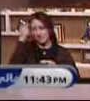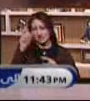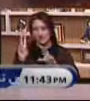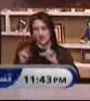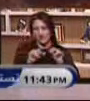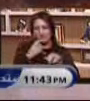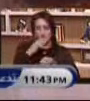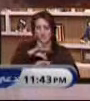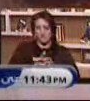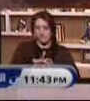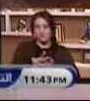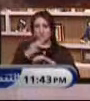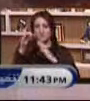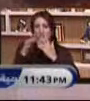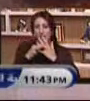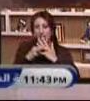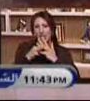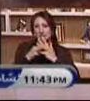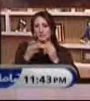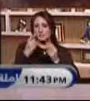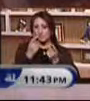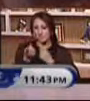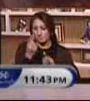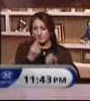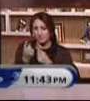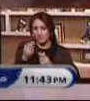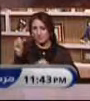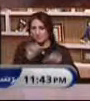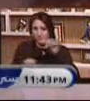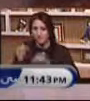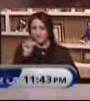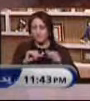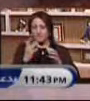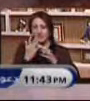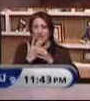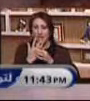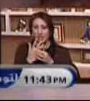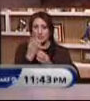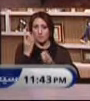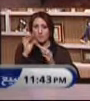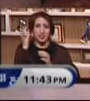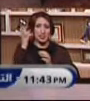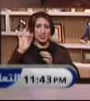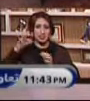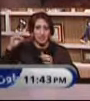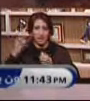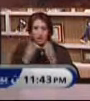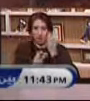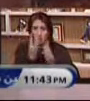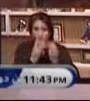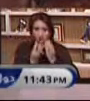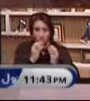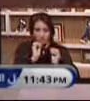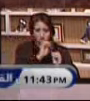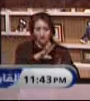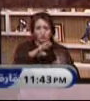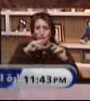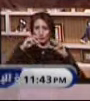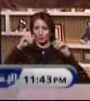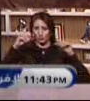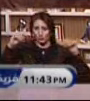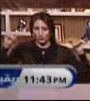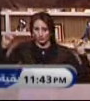الاسورة والخواتم وكده، تمام. الذهب ده لما دخل النار بقى ذهب خالص بعد ما كان